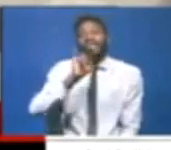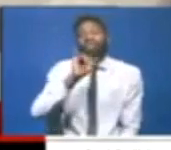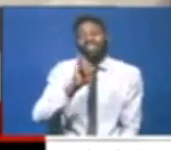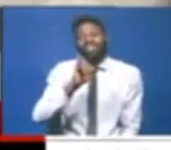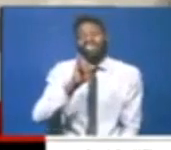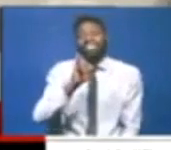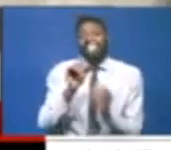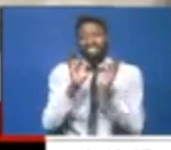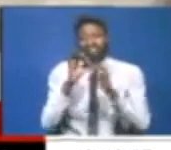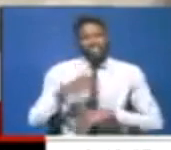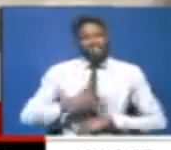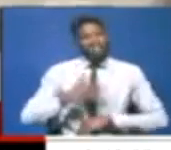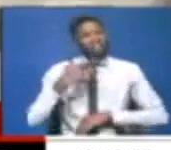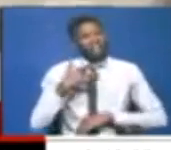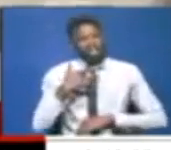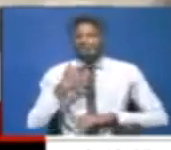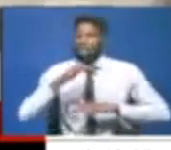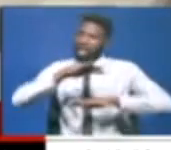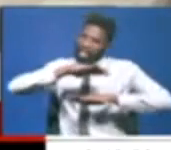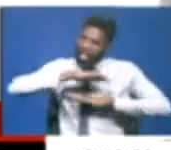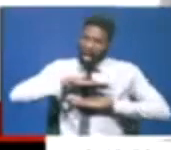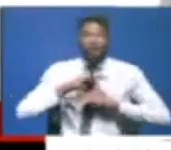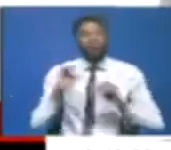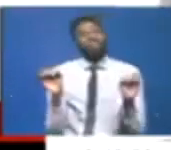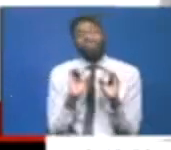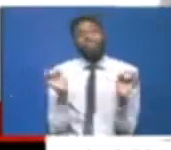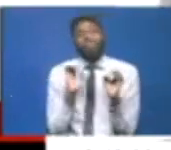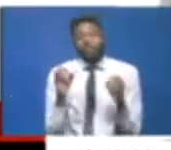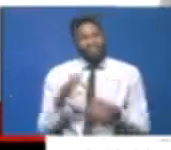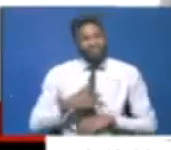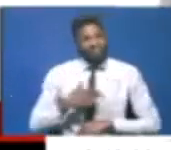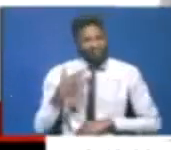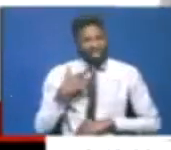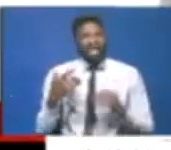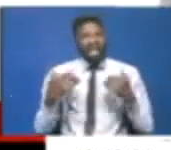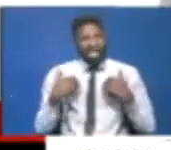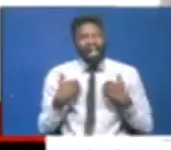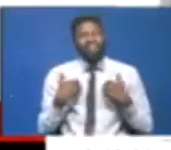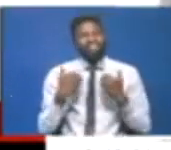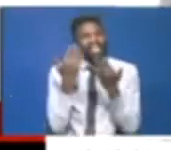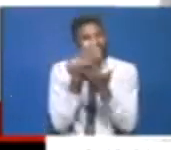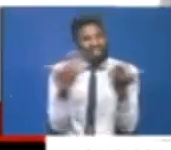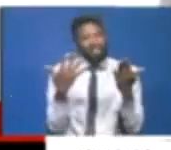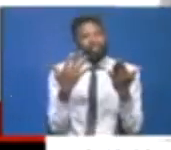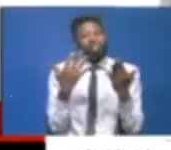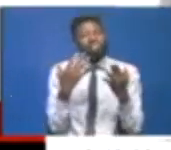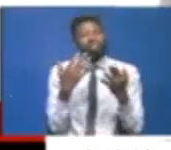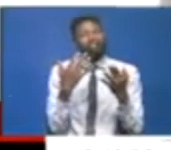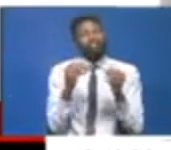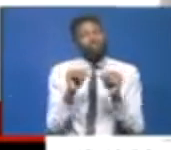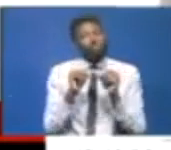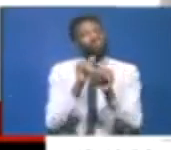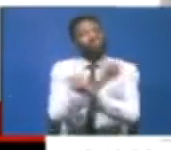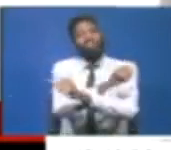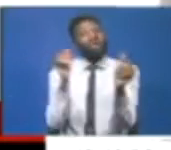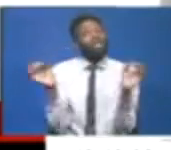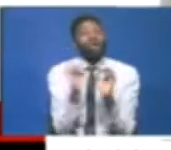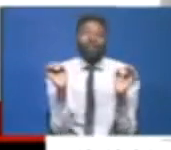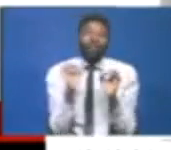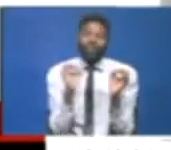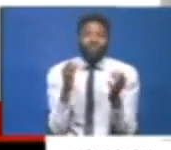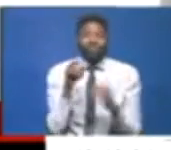hutaridhika na matokeo, pengine uone kwamba kuna mambo ambayo hayajaenda shwari, na una